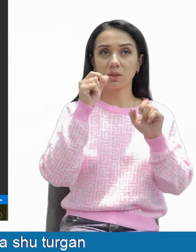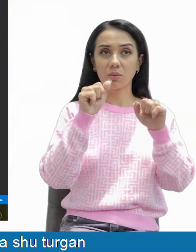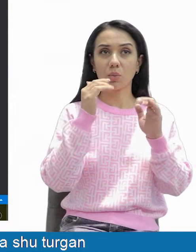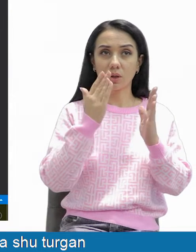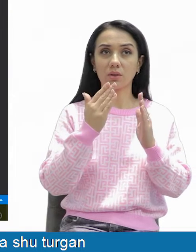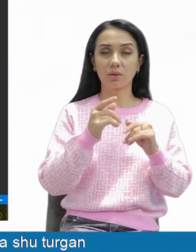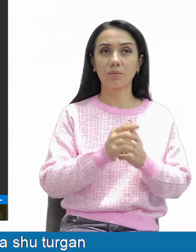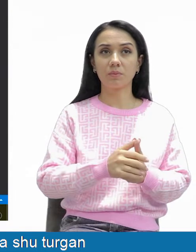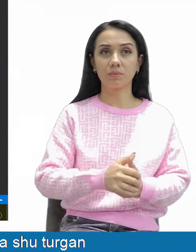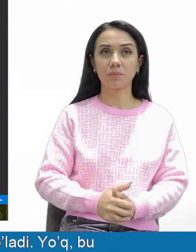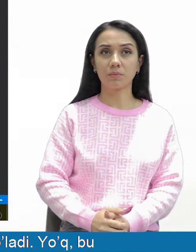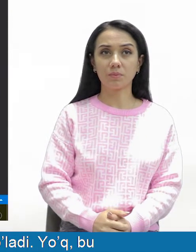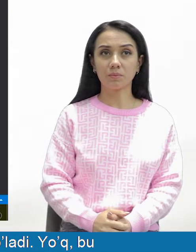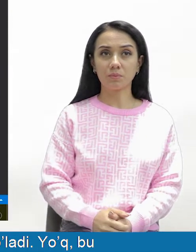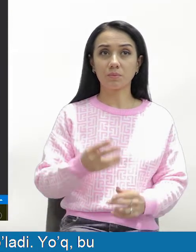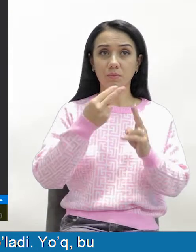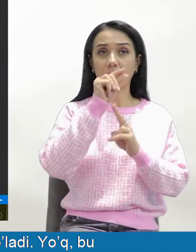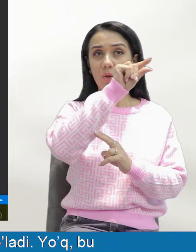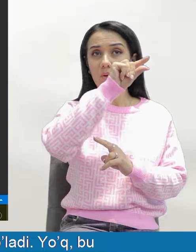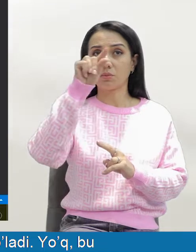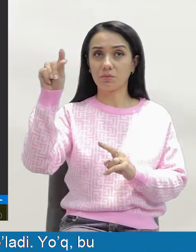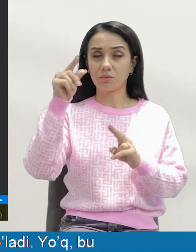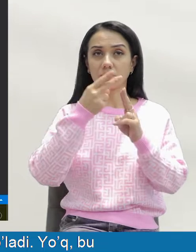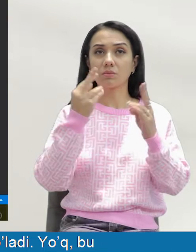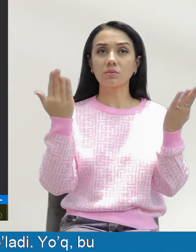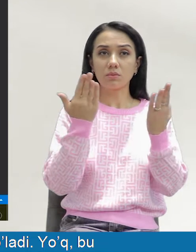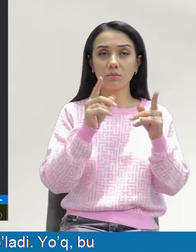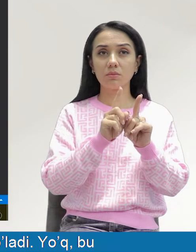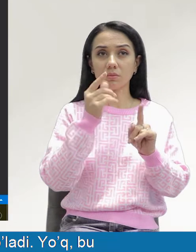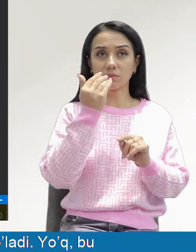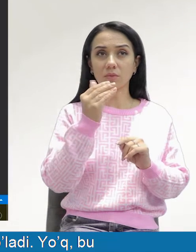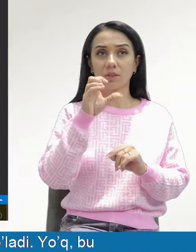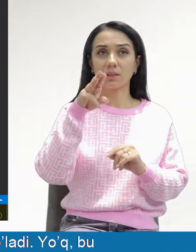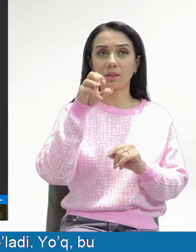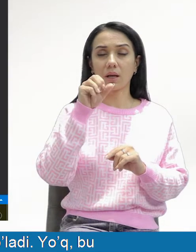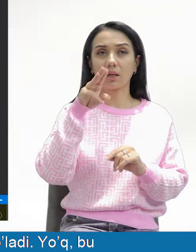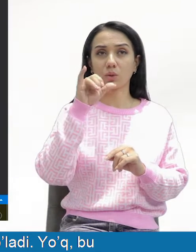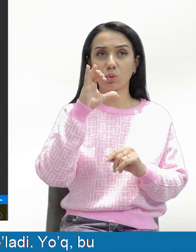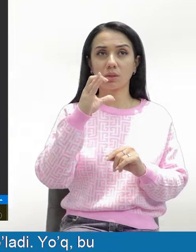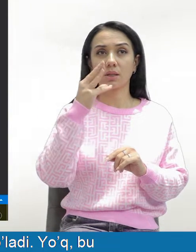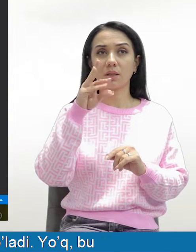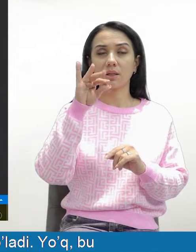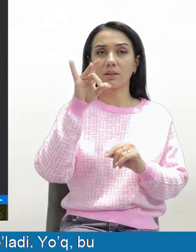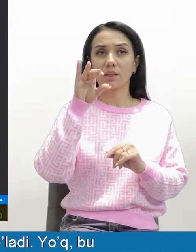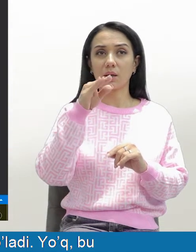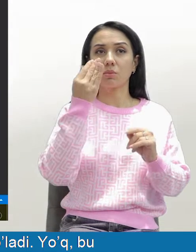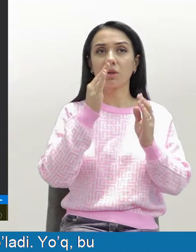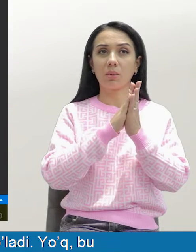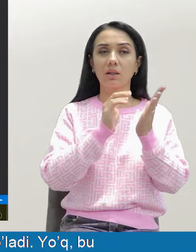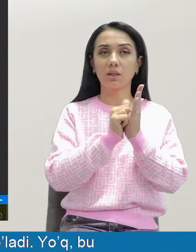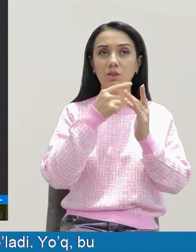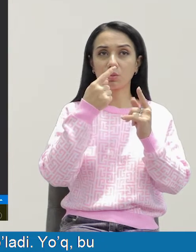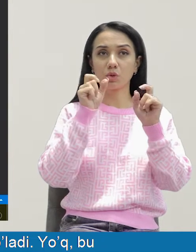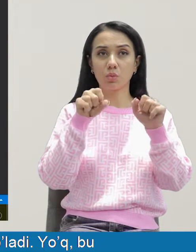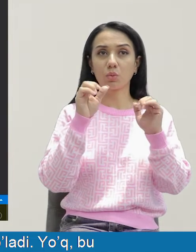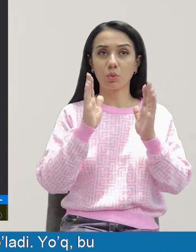masalan, mana mashturgan bo'limni qaysir ma'noda biz status strip deb atashimiz mumkin bo'ladi.